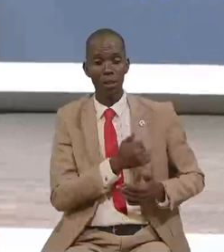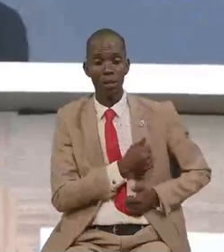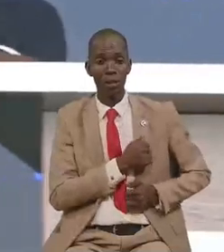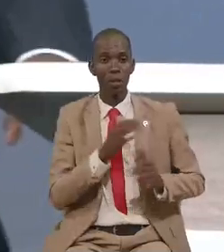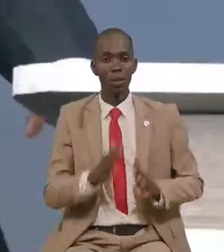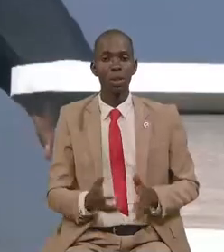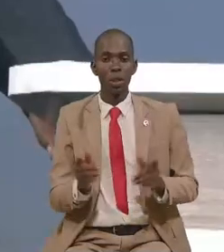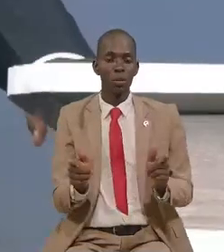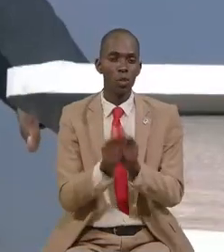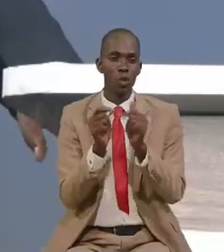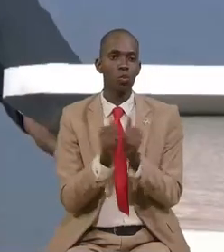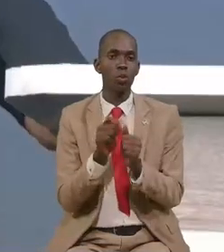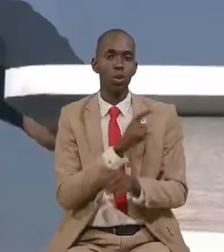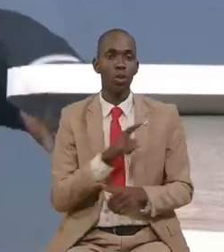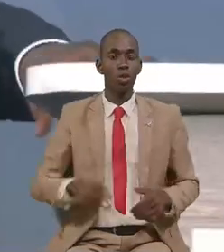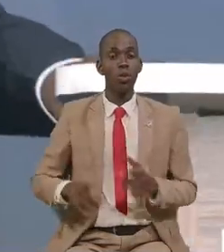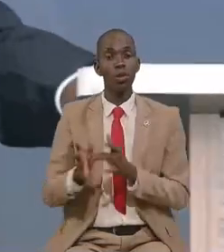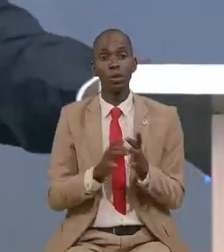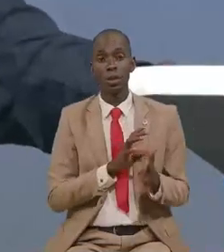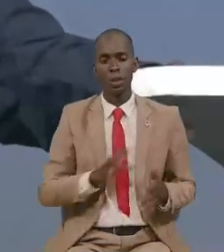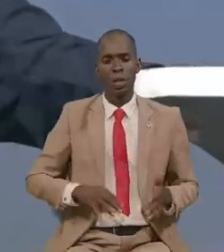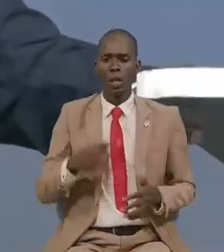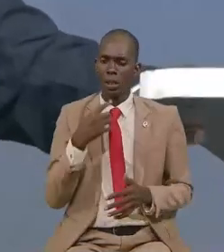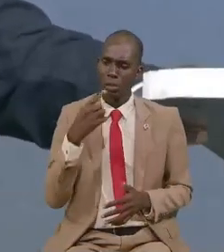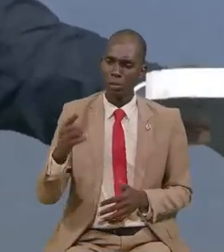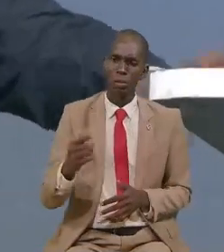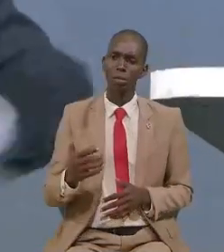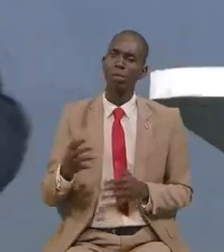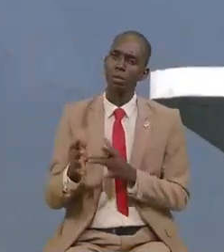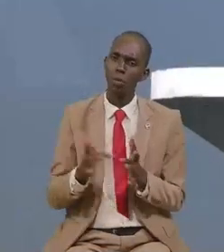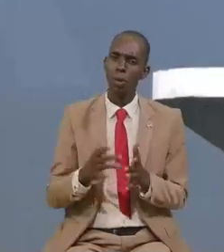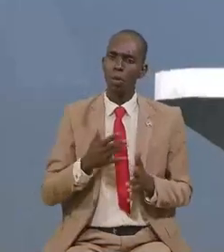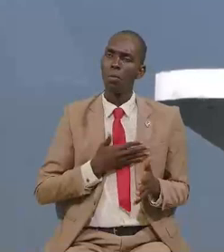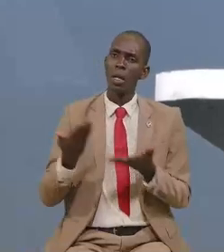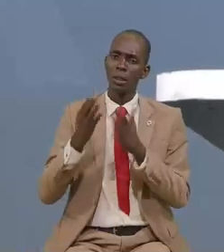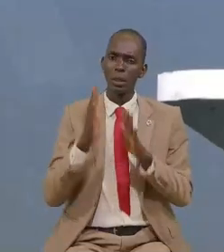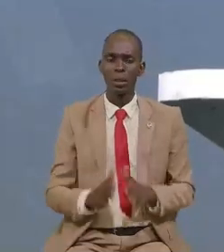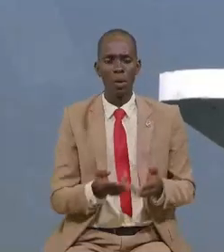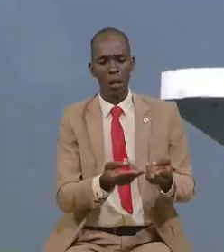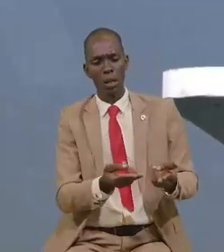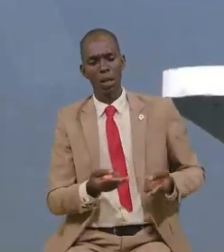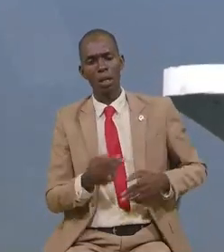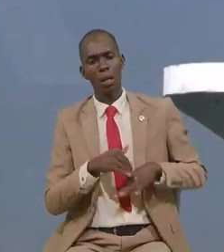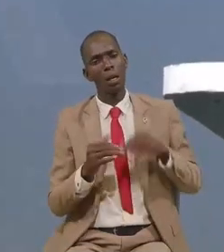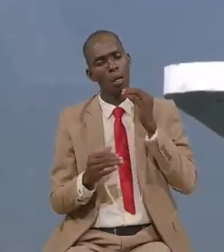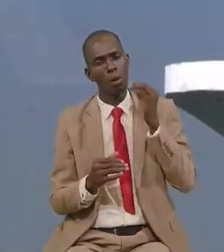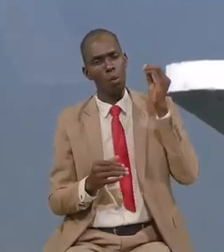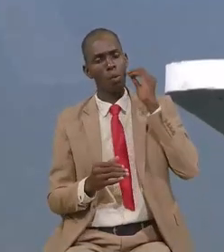qui est venu à Jésus-Christ, il a dit, mon serviteur couché à la maison,